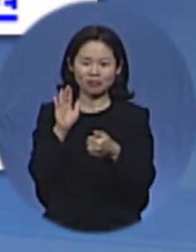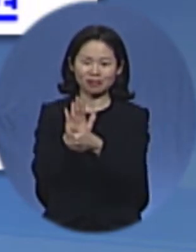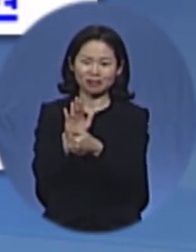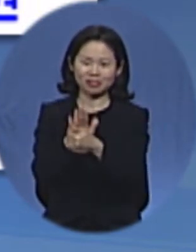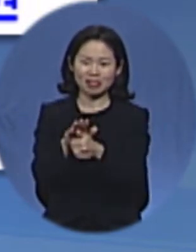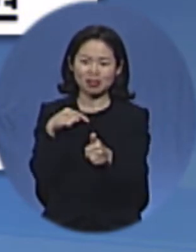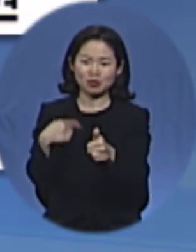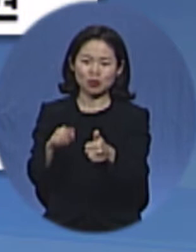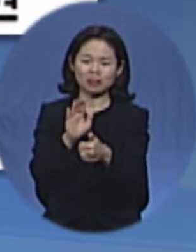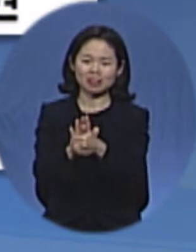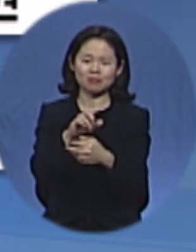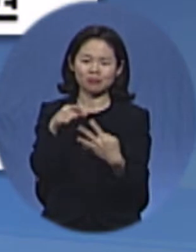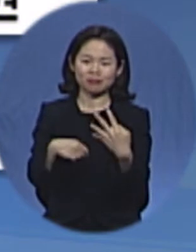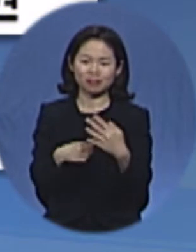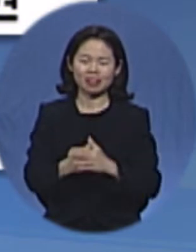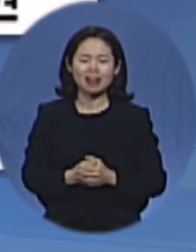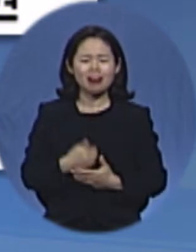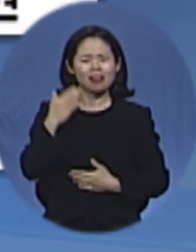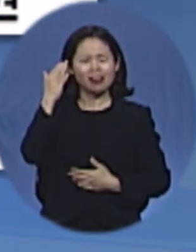프로그램입니다.